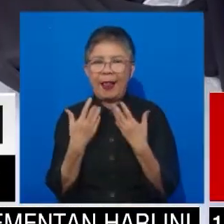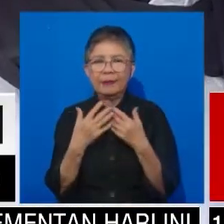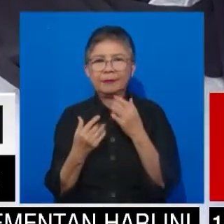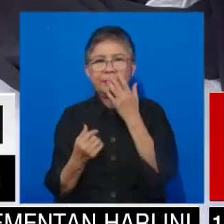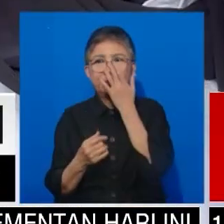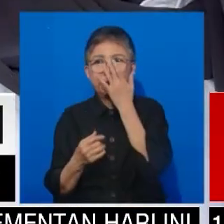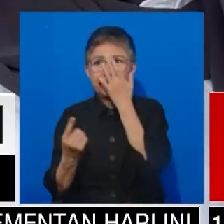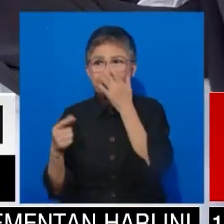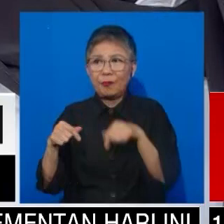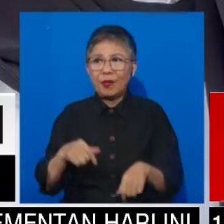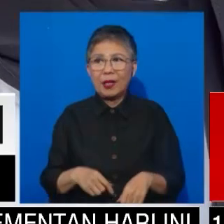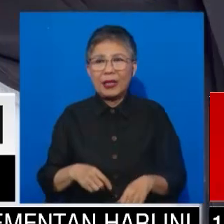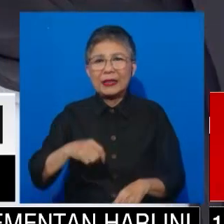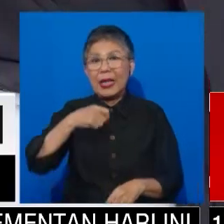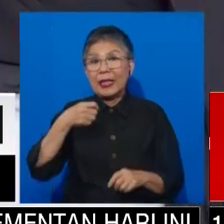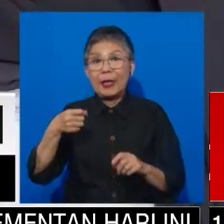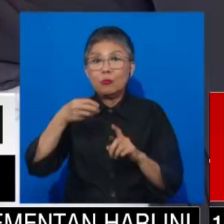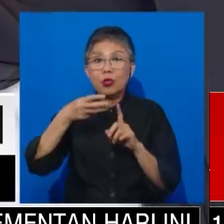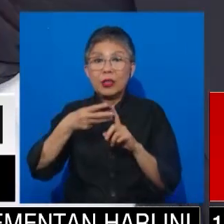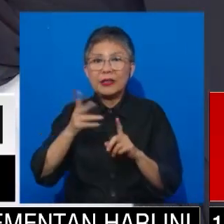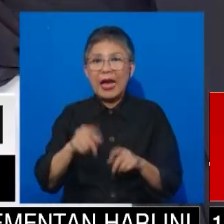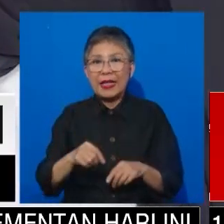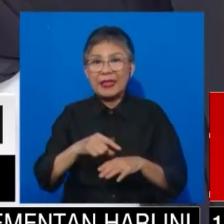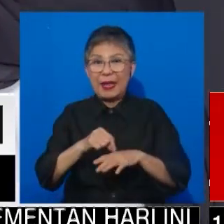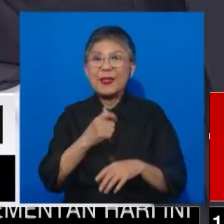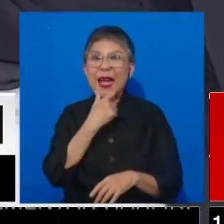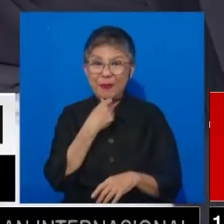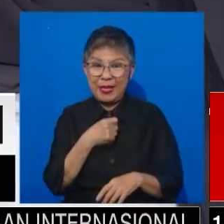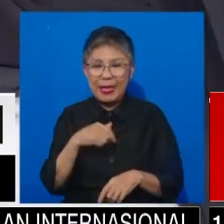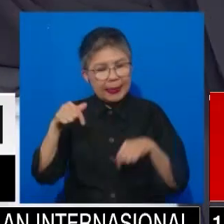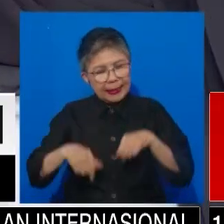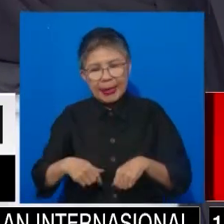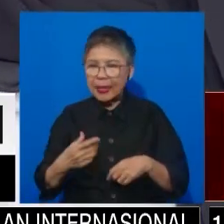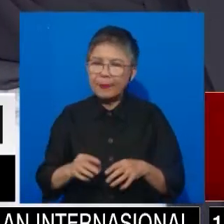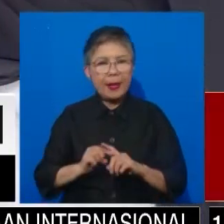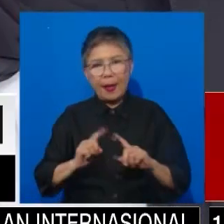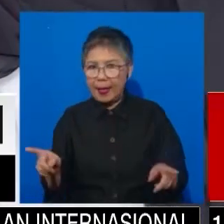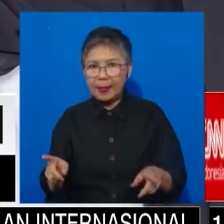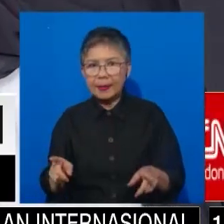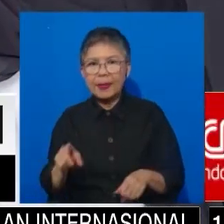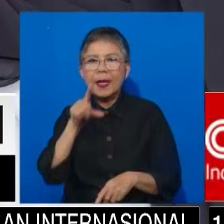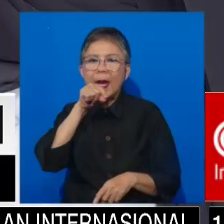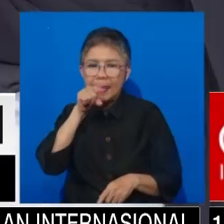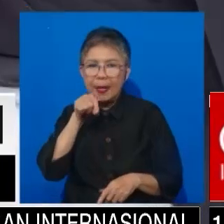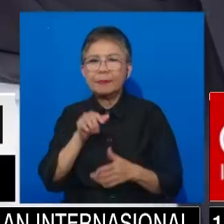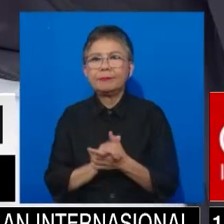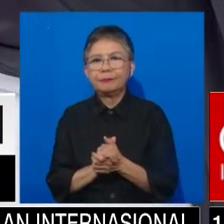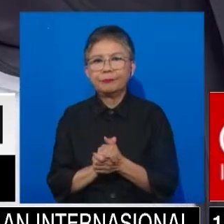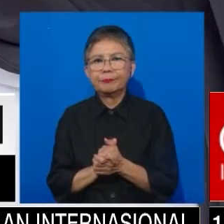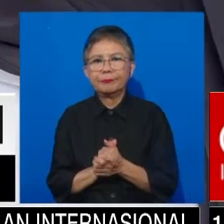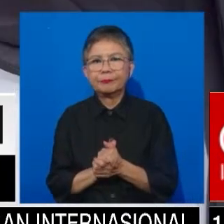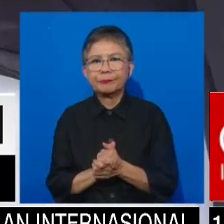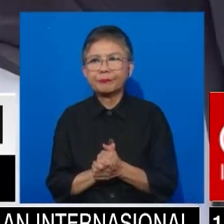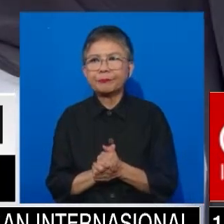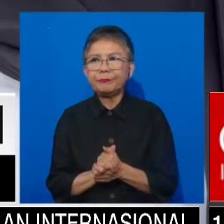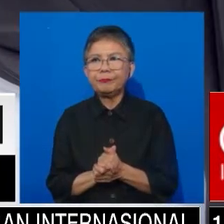Di sini pun biasanya kan sate buntel berasal dari kambing ya. Di sini kami punya variatif sate ayam agar semua yang gak bisa